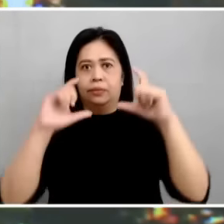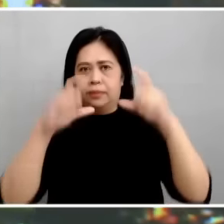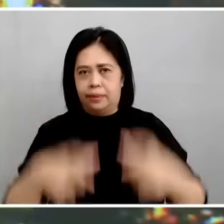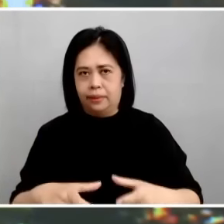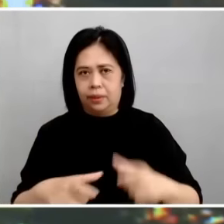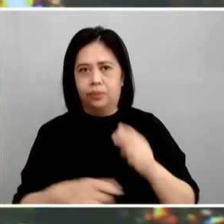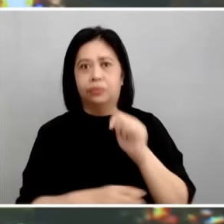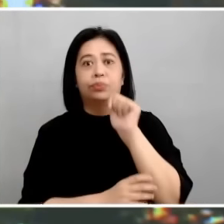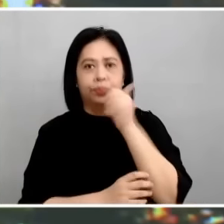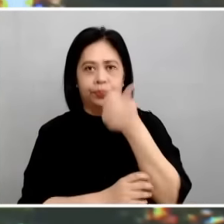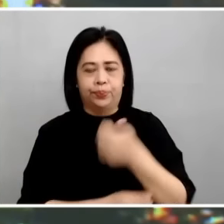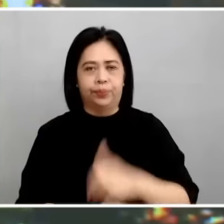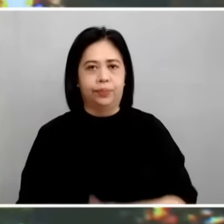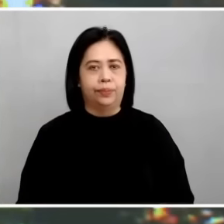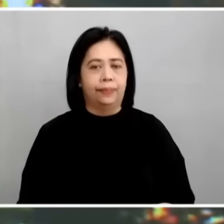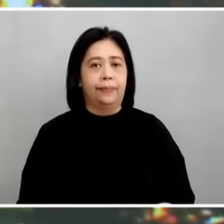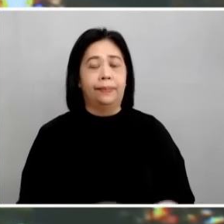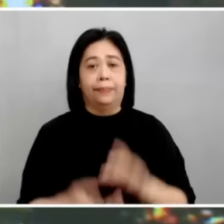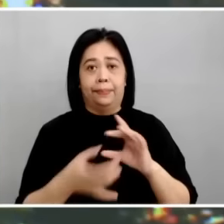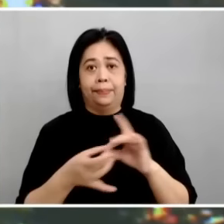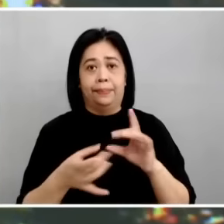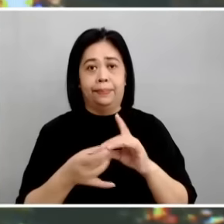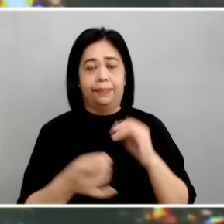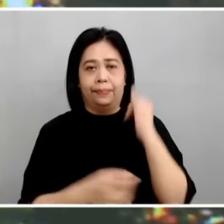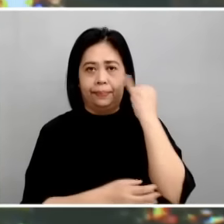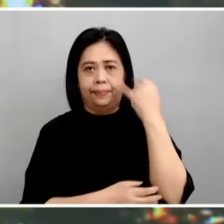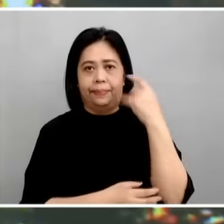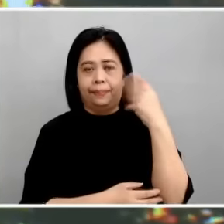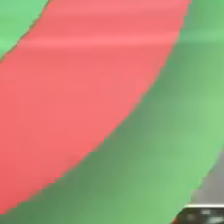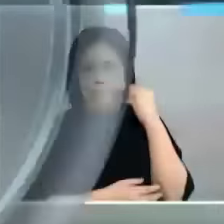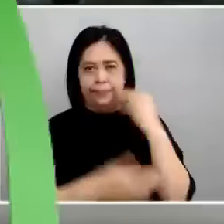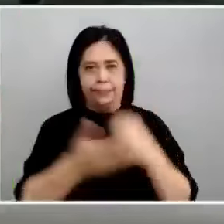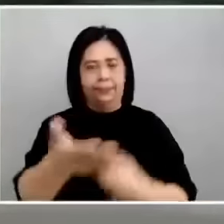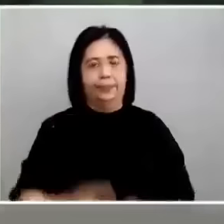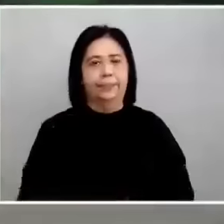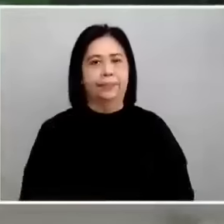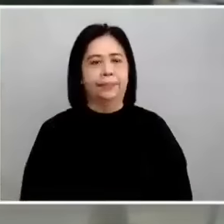bukas. Nagpapatrol, Jerris Madahan.